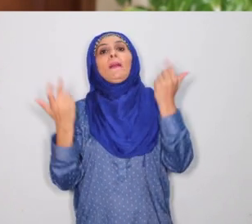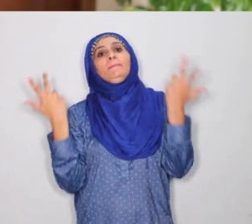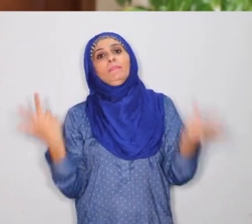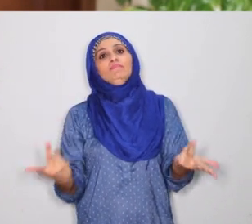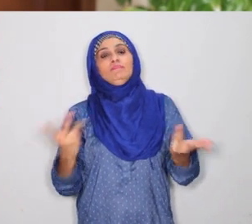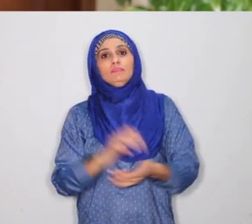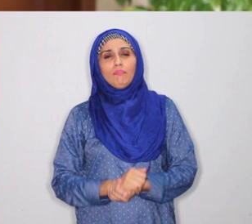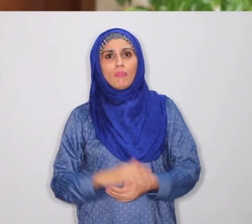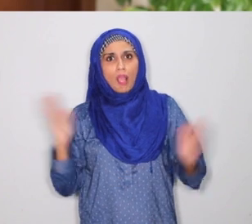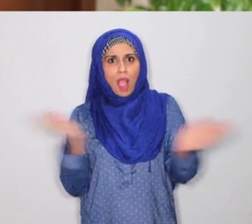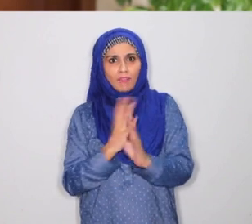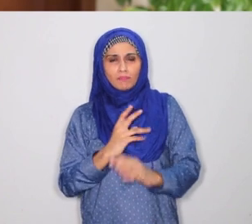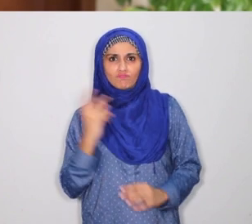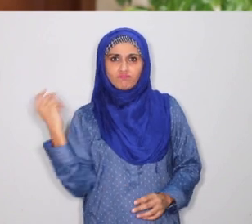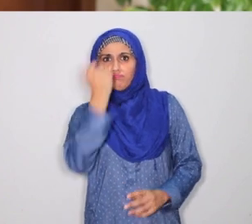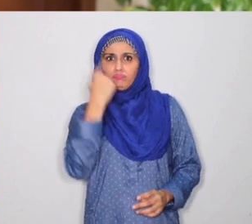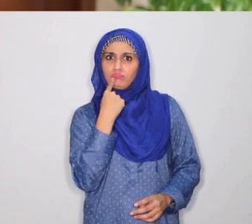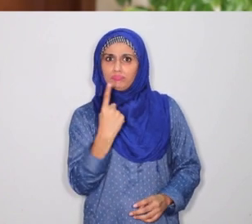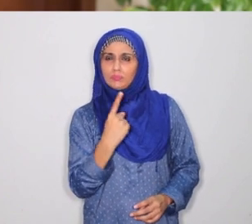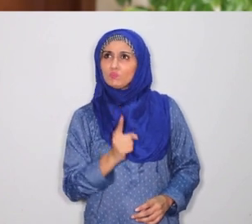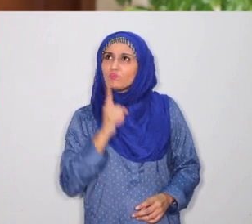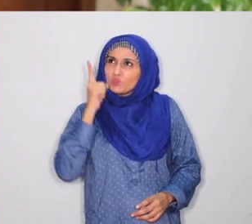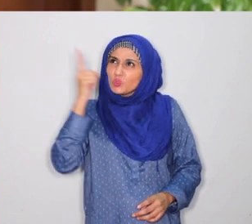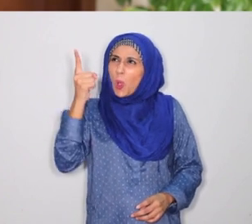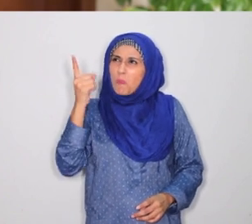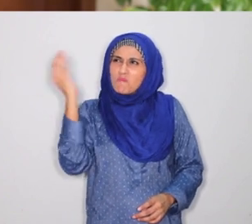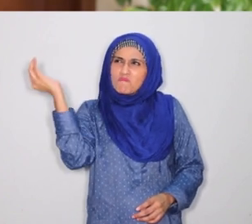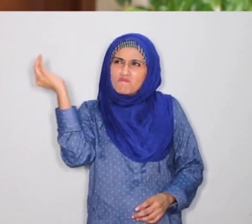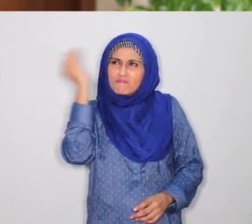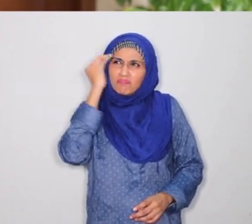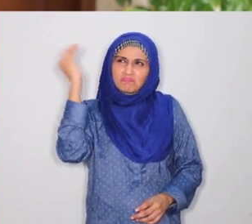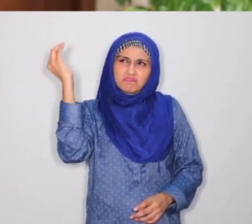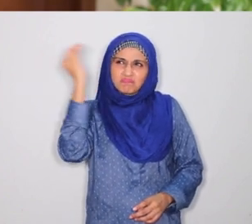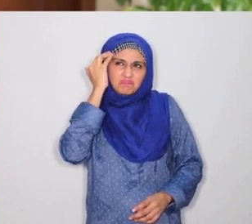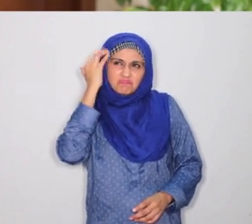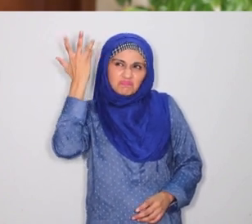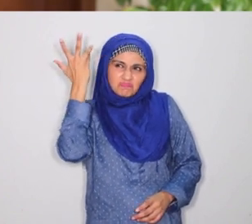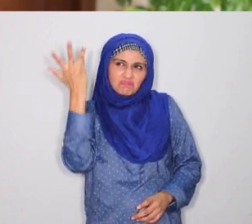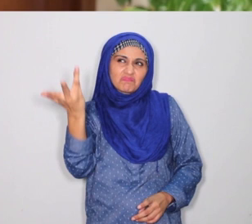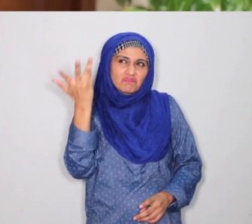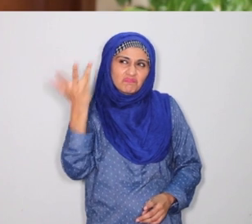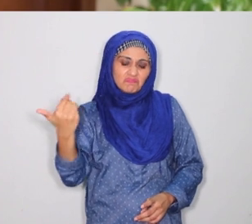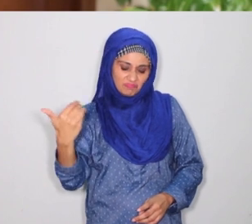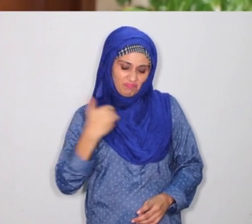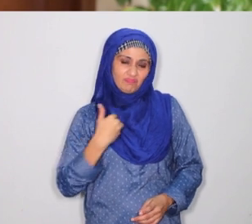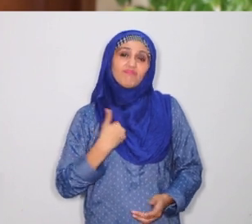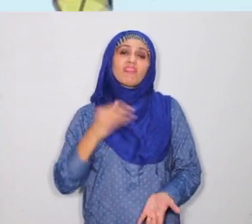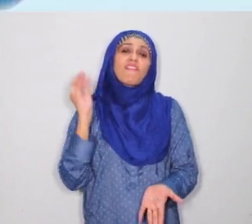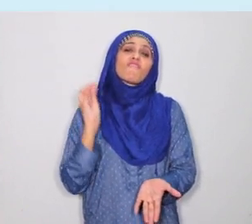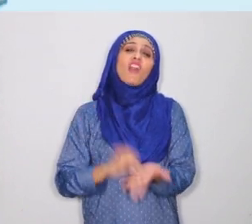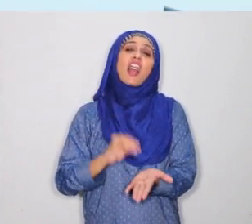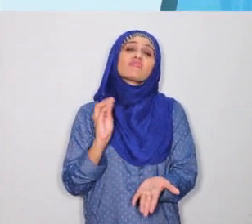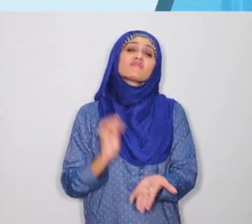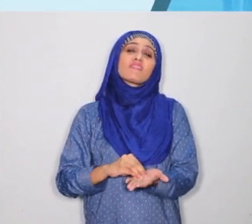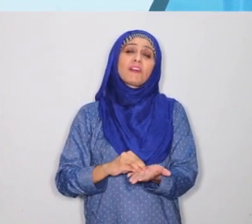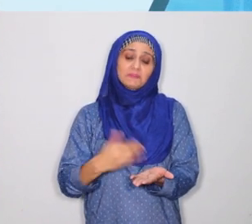हवा ने झट कहा, तुम क्या जानो मेरी अहमियत, मेरे